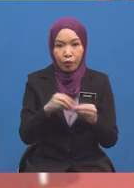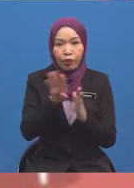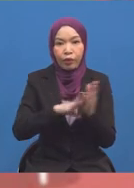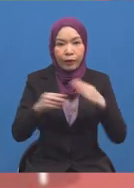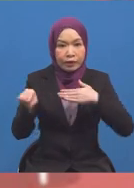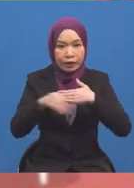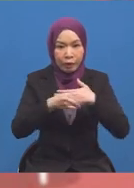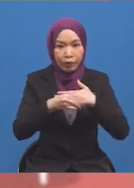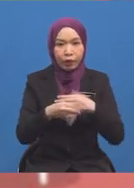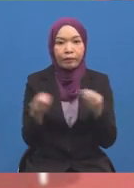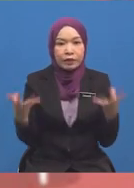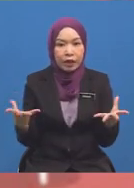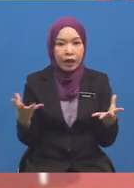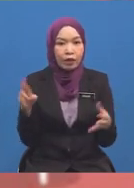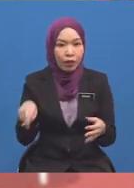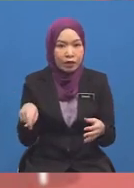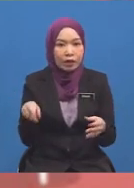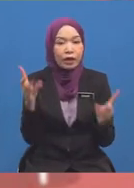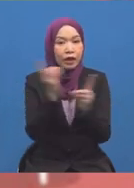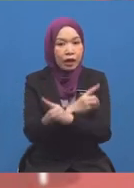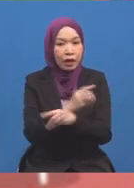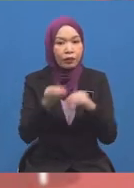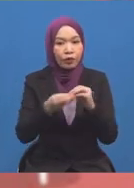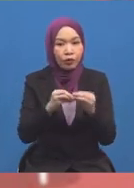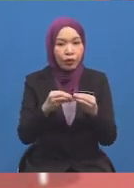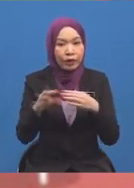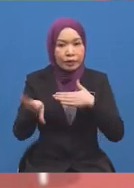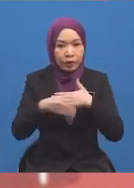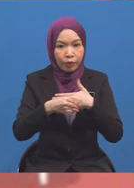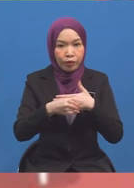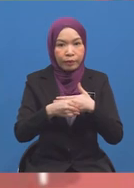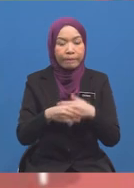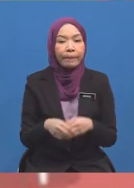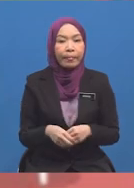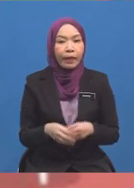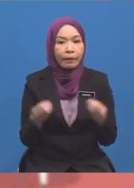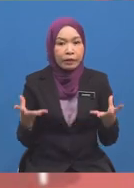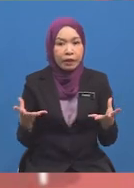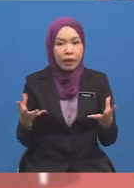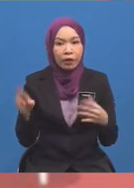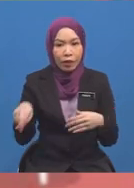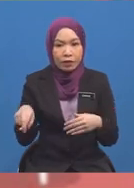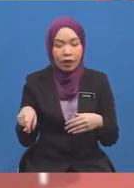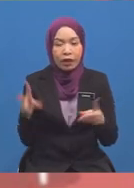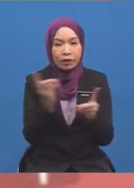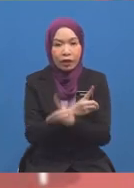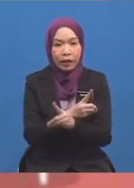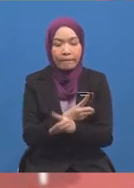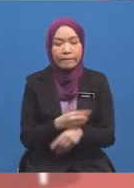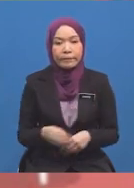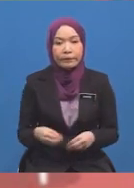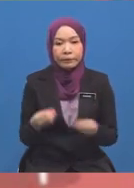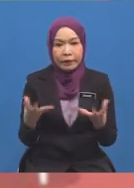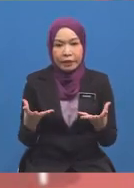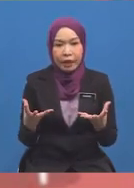pecahan wajah Dadap nunggu bercampur pecahan wajah Dadap pecahan